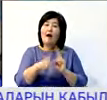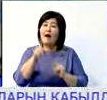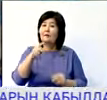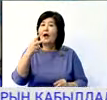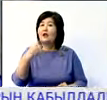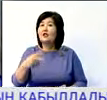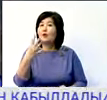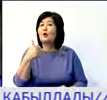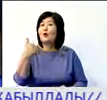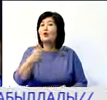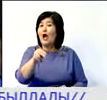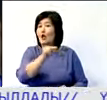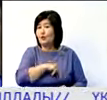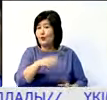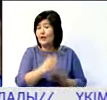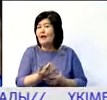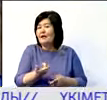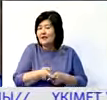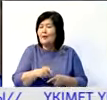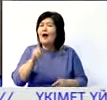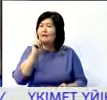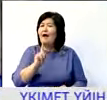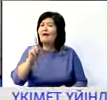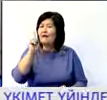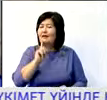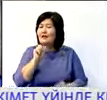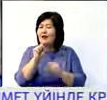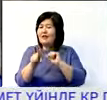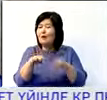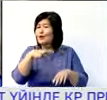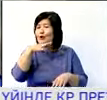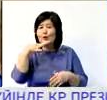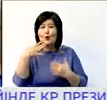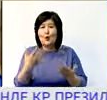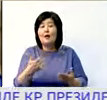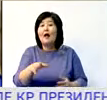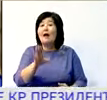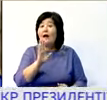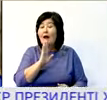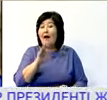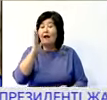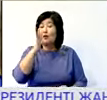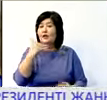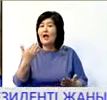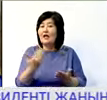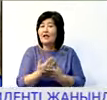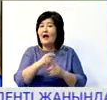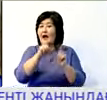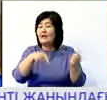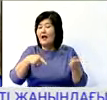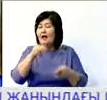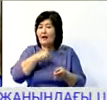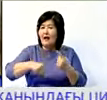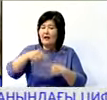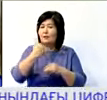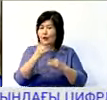24 сағат бойы жұмыс істейді. Себебі тәттінің тәттілеріне тапсырыс көп. Әйгерім Қайыпова алдағы уақытта жаңа ғимаратқа көшіп, кәсібінің